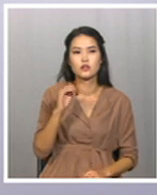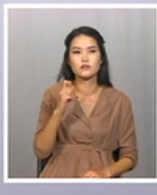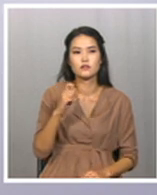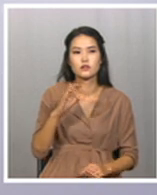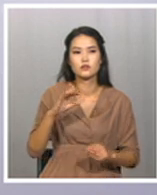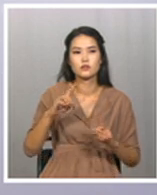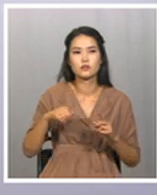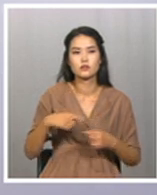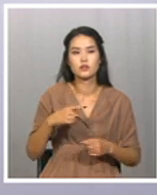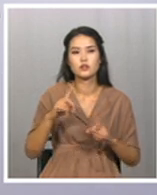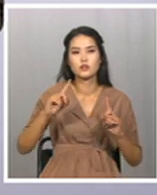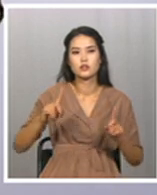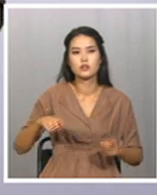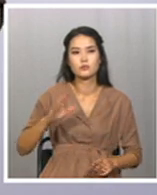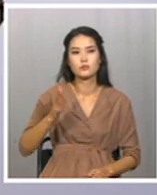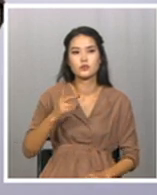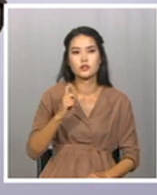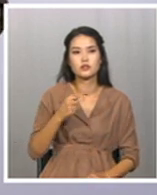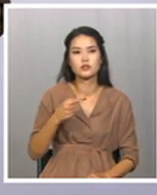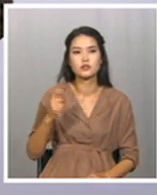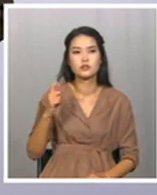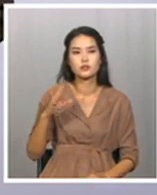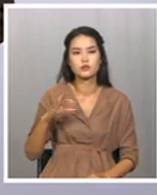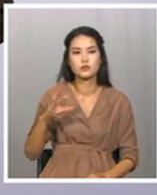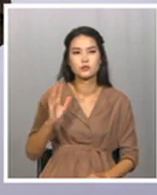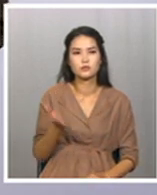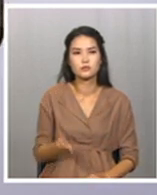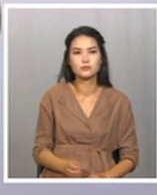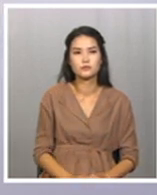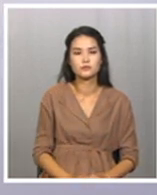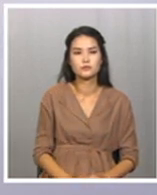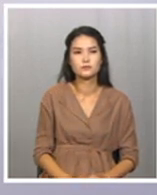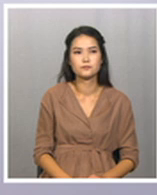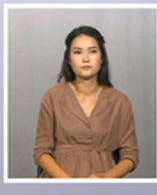F'x0 жақшан ішінде X азайтылған X0.